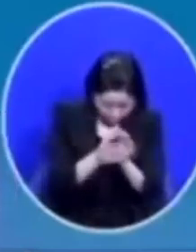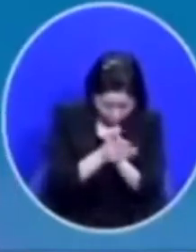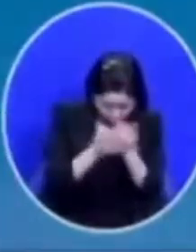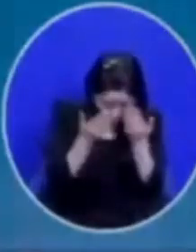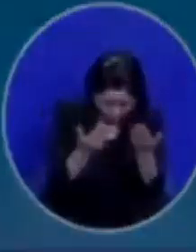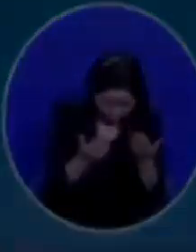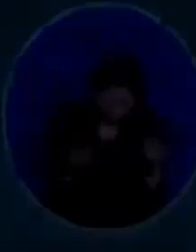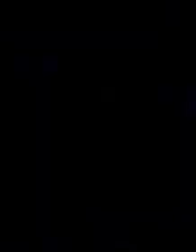아멘